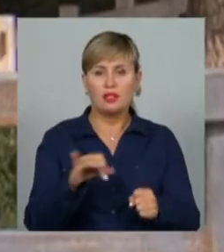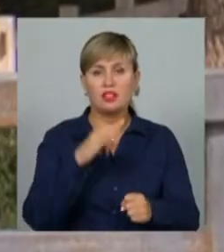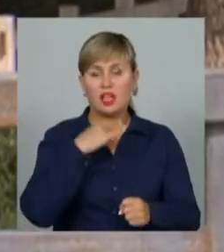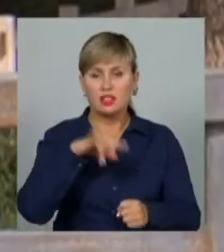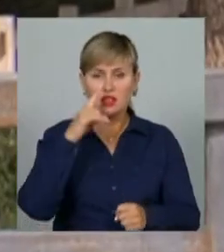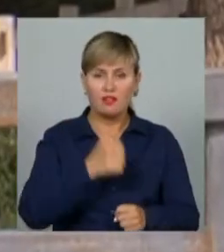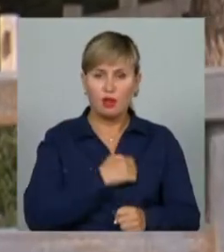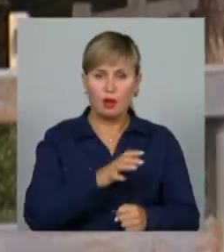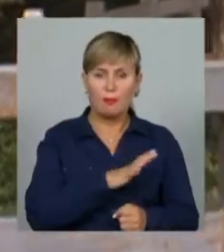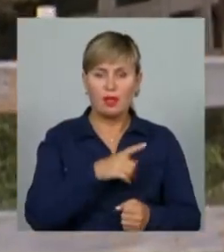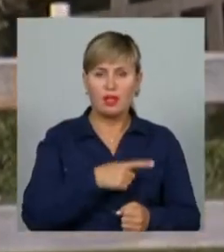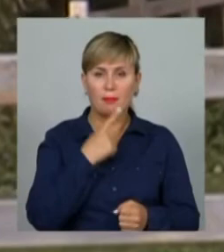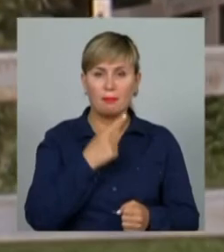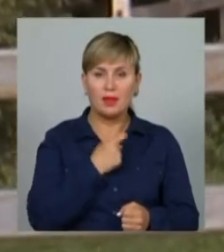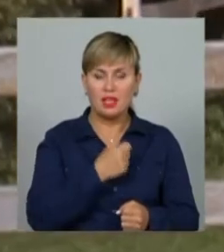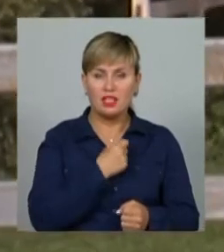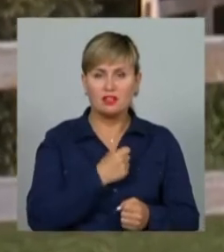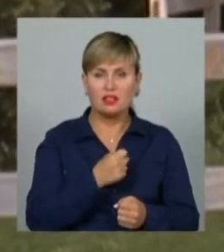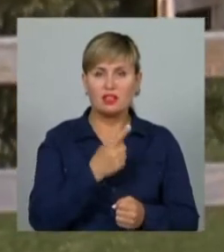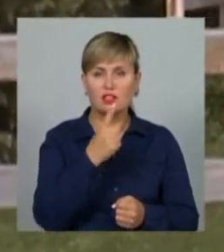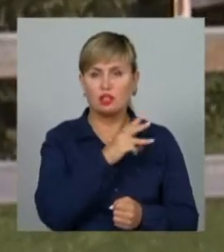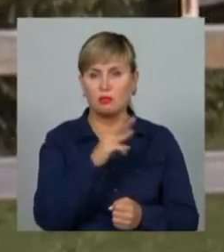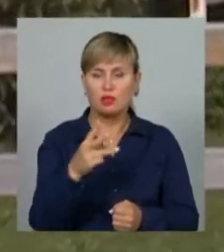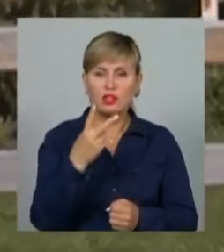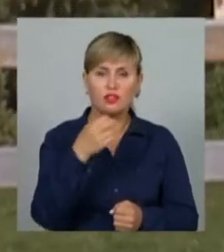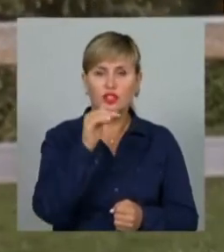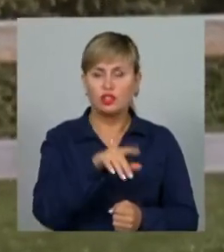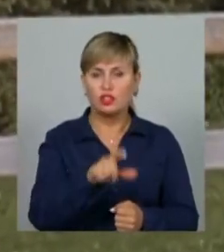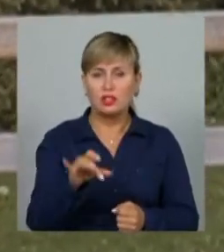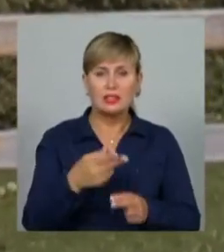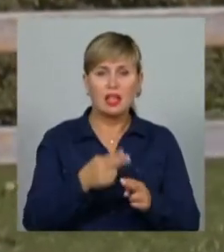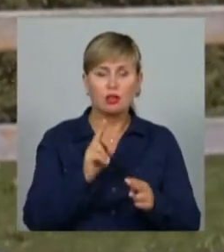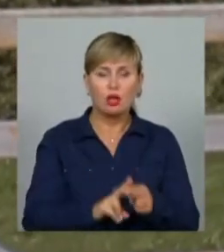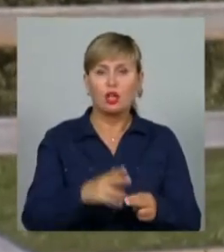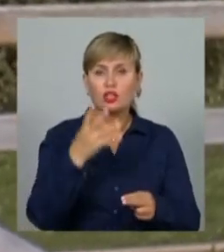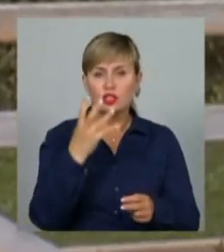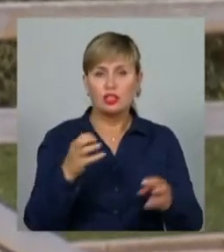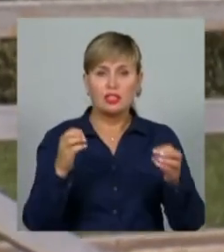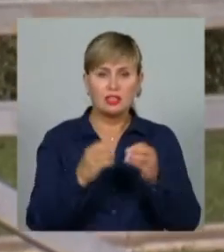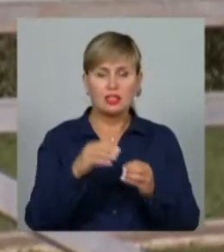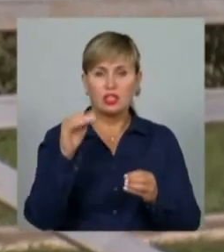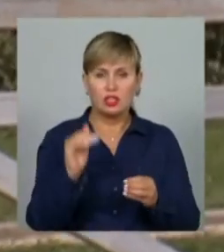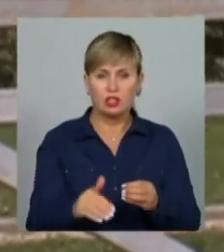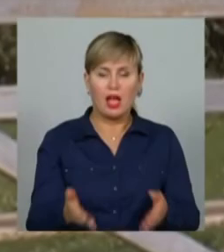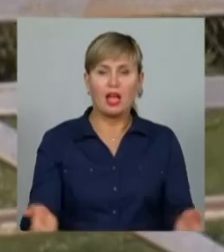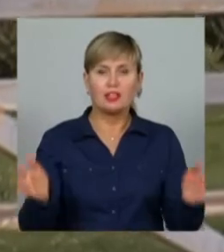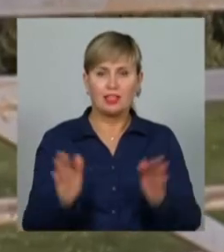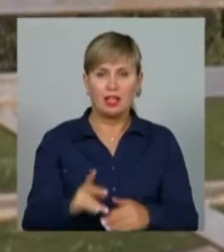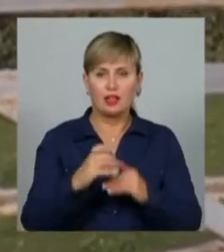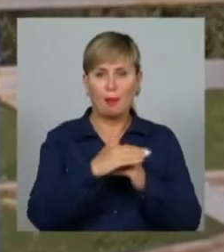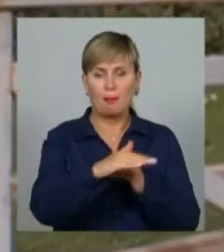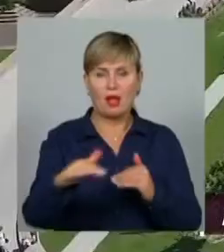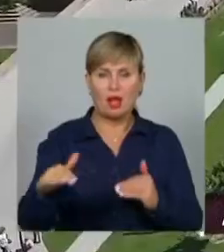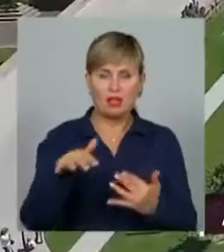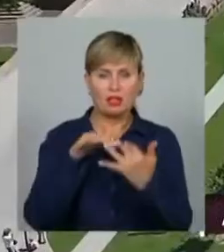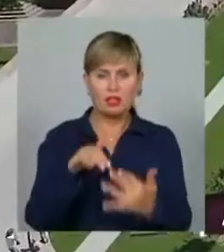на фронт было призвано свыше 1 200 000 гвардейцев, из которых 410 тысяч остались на полях